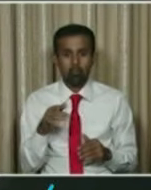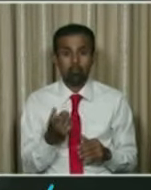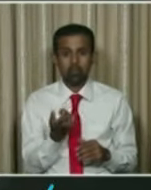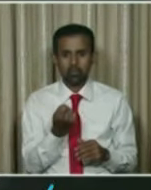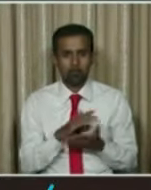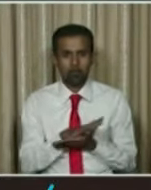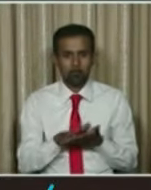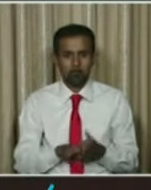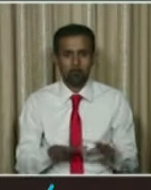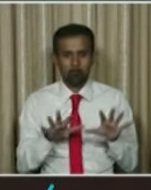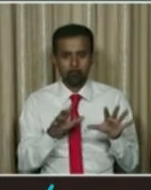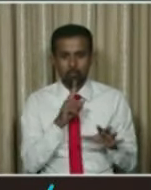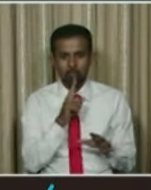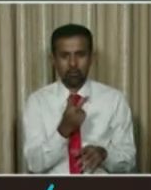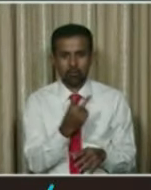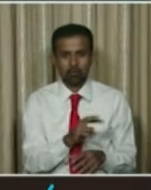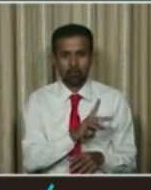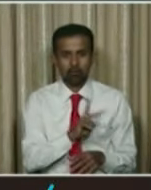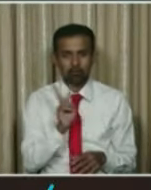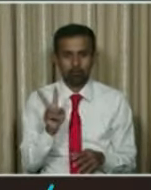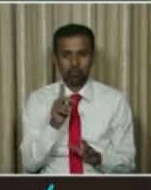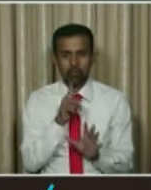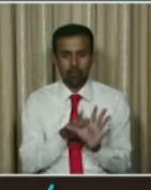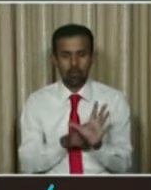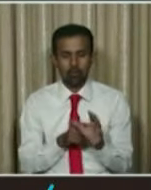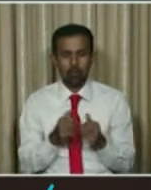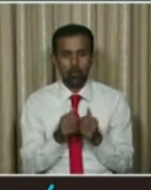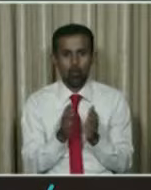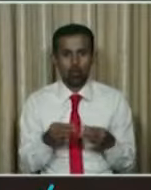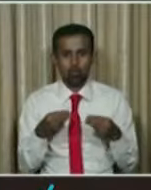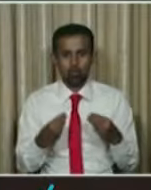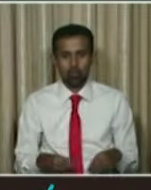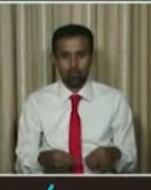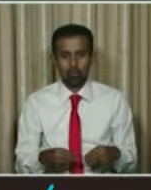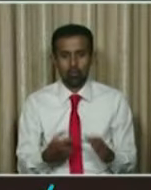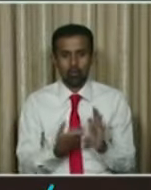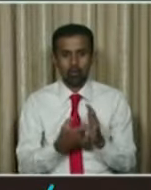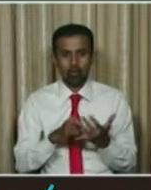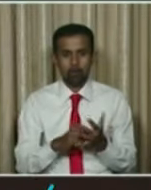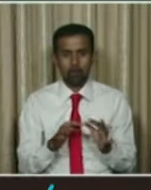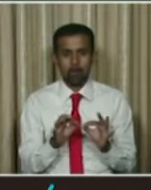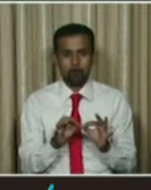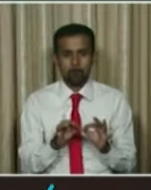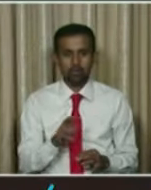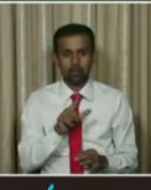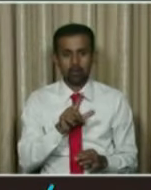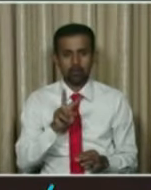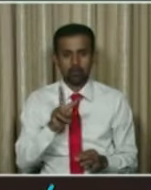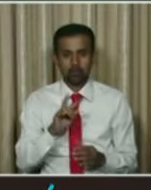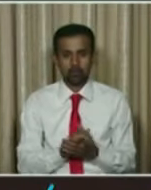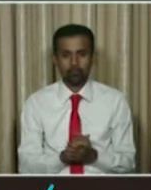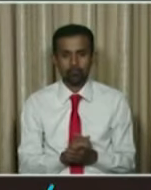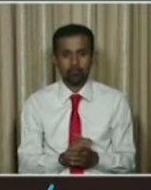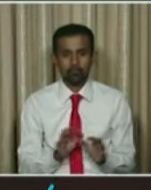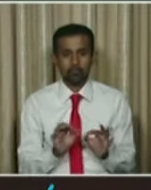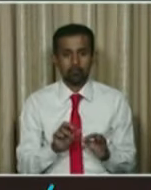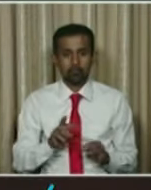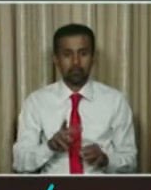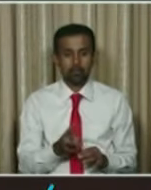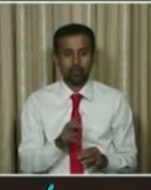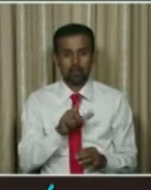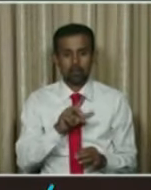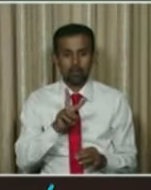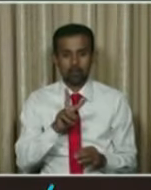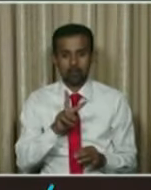කළ හැකි නේද 2022 වර්ෂයේ සමස්ත අලාභයේ රුපියල් බිලියන 272යි. එතරේ රුපියල් බිලියන